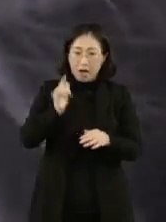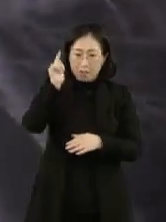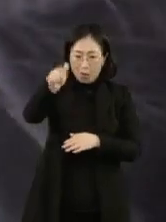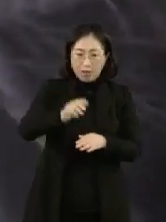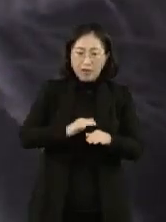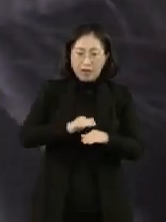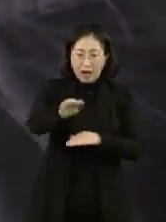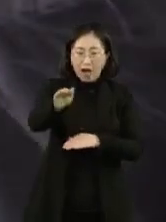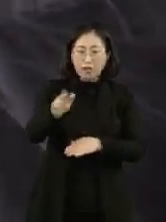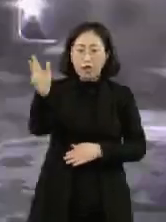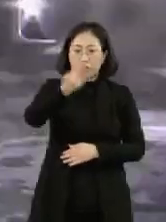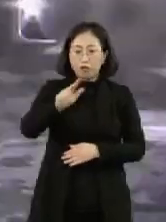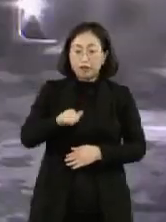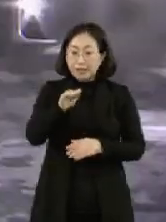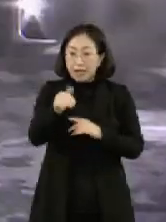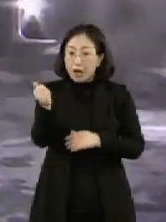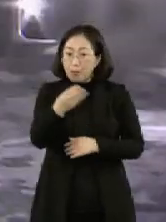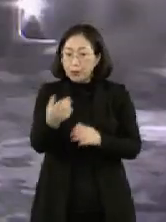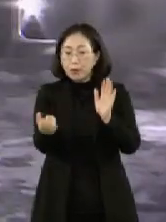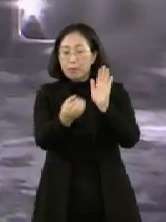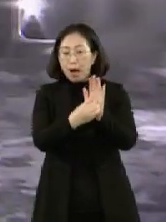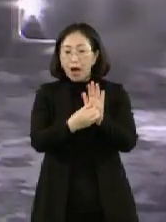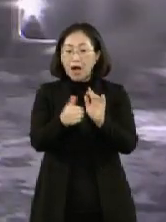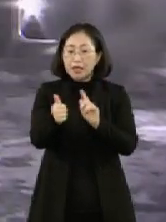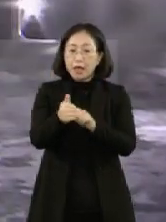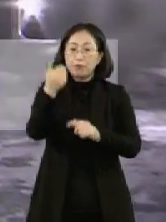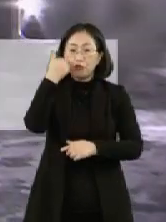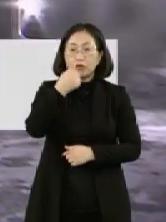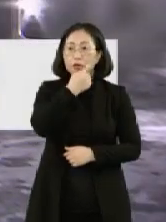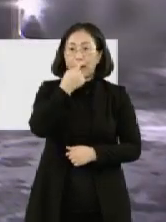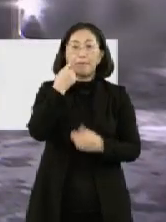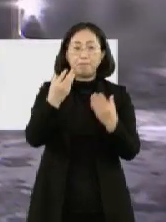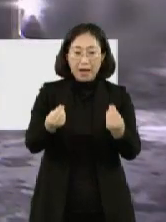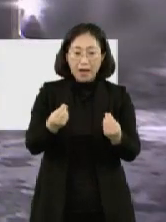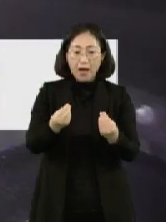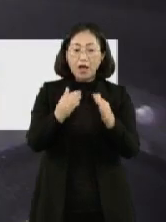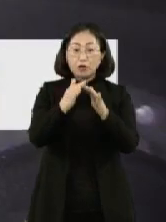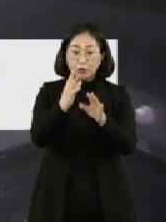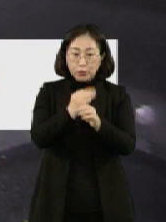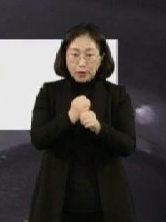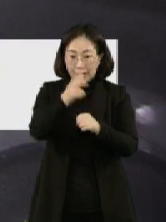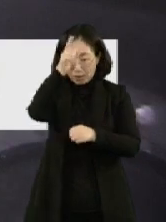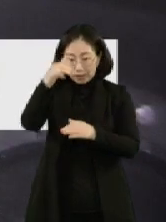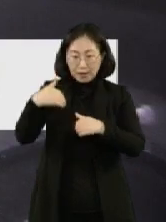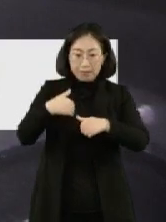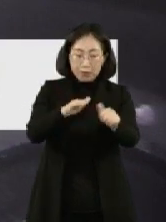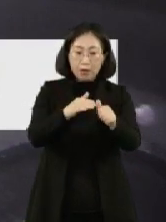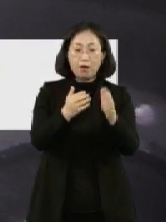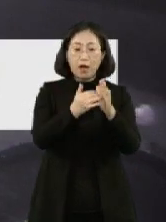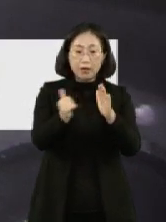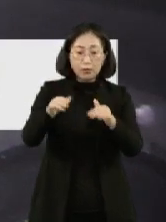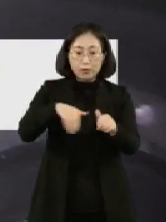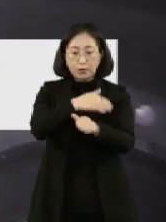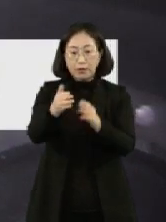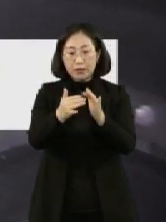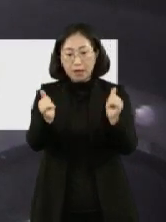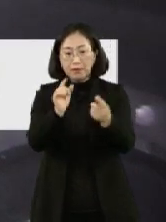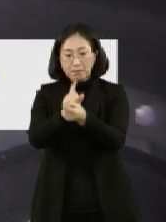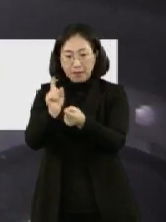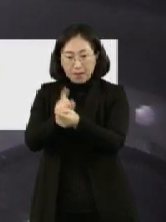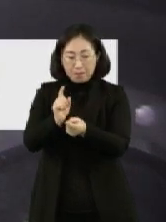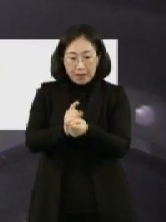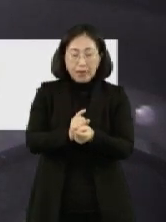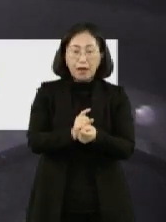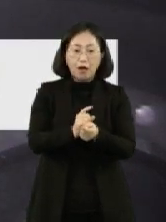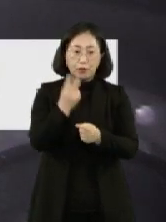차량을 전국의 수비하는 남편 a 씨 인적사항이 확인됨에 따라 연구 g 의 형사들을 급하 의 가족이나 주변 인물 등을 상대로 소재